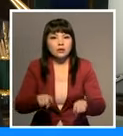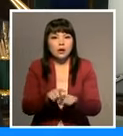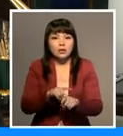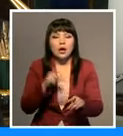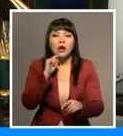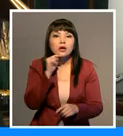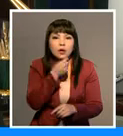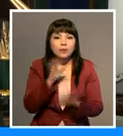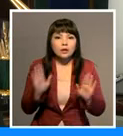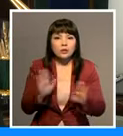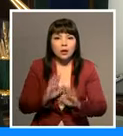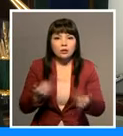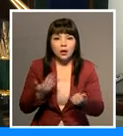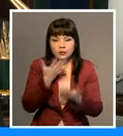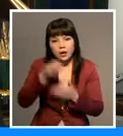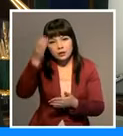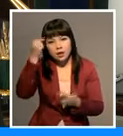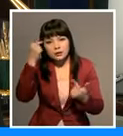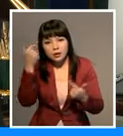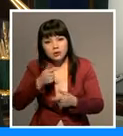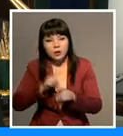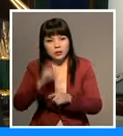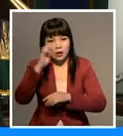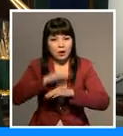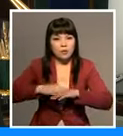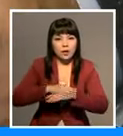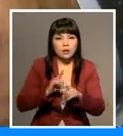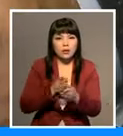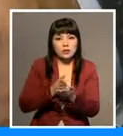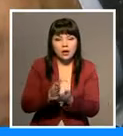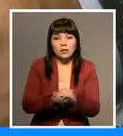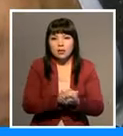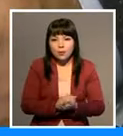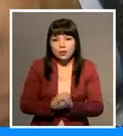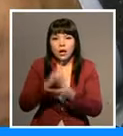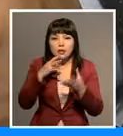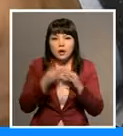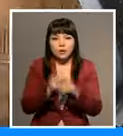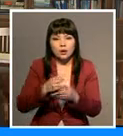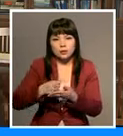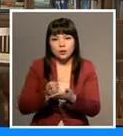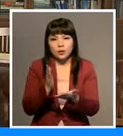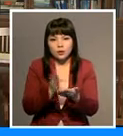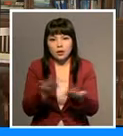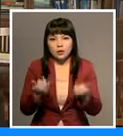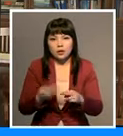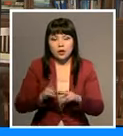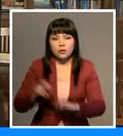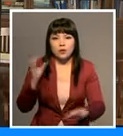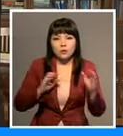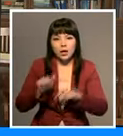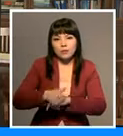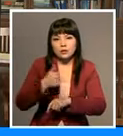тек экономикамыз ғана емес, білім, ғылым, жалпы гуманитарлық саладағы ынтымақтастығымыз да бекуі тиіс. Университет